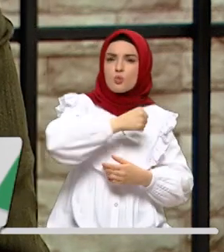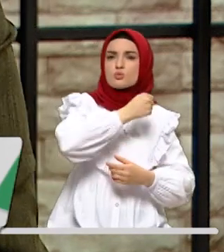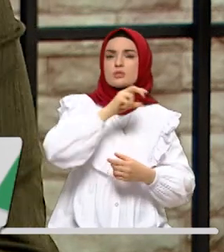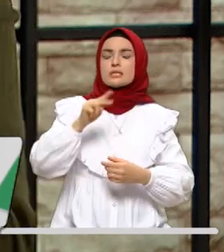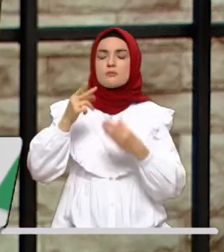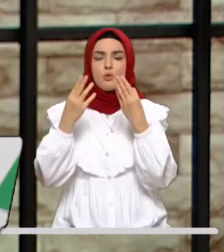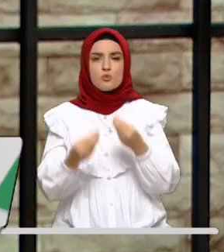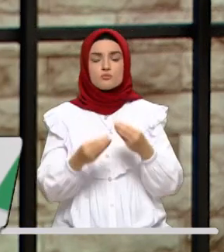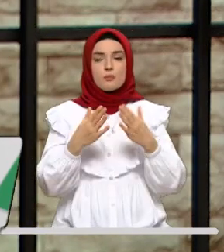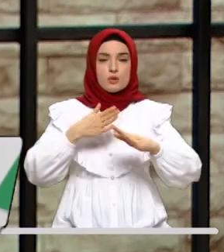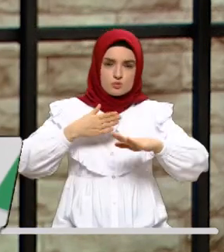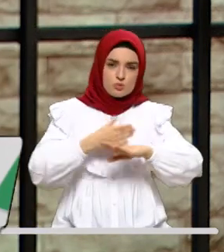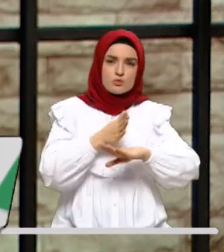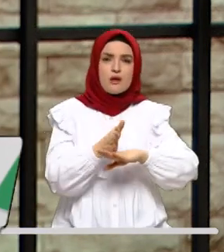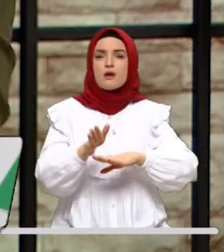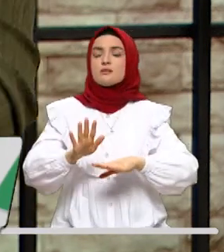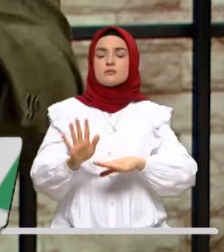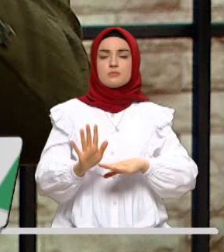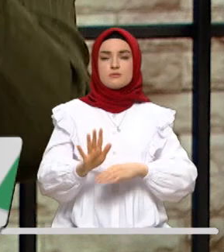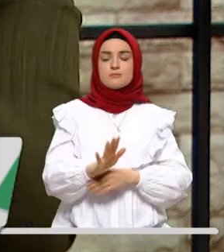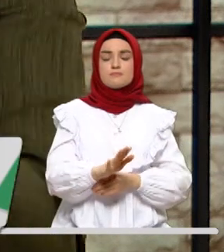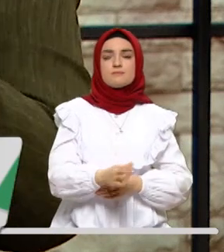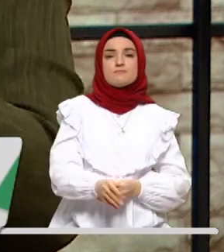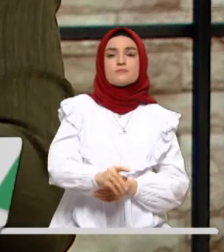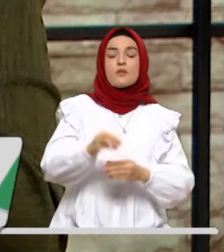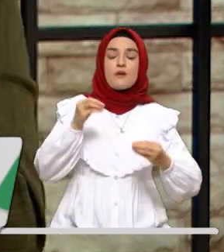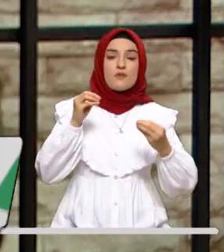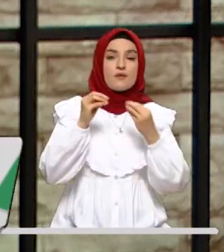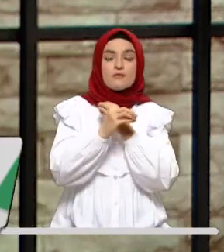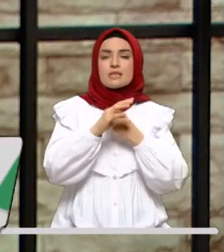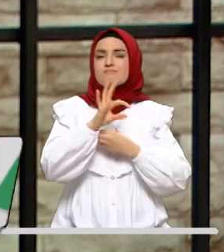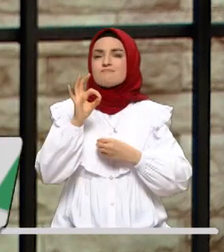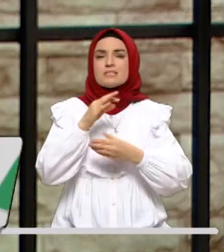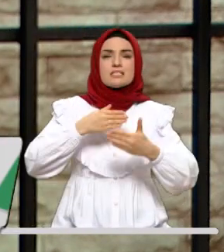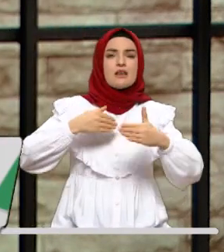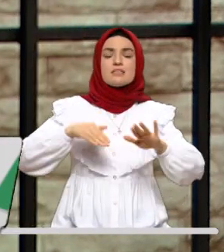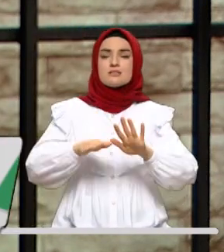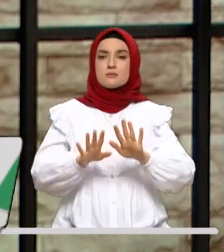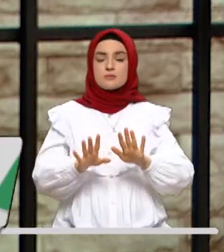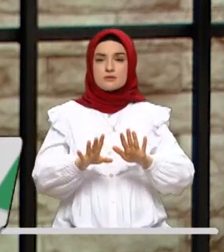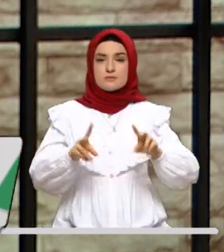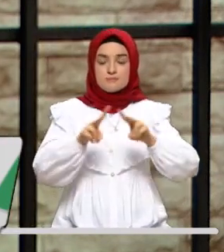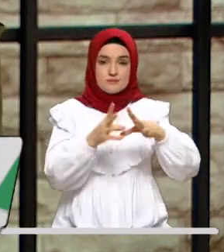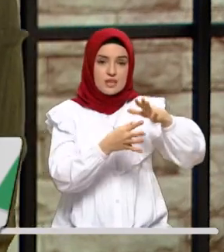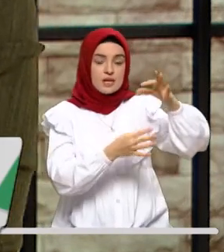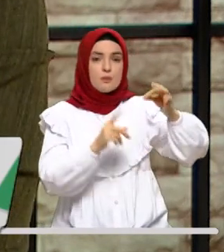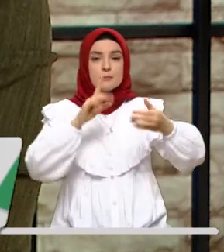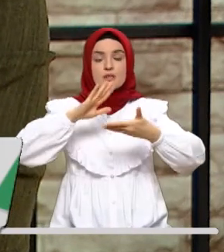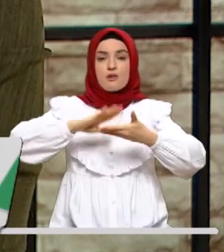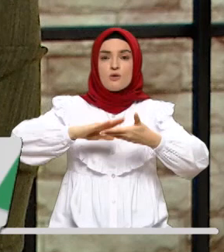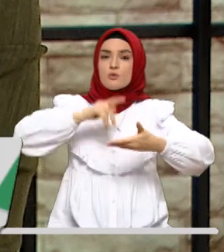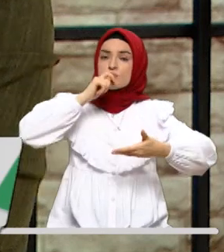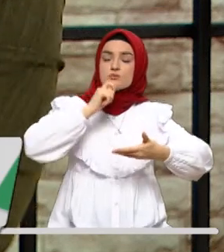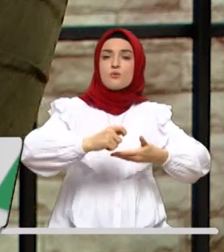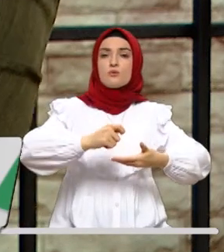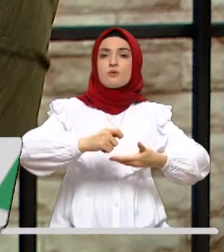doğru olsun. Doğruluktan ayrılmadı. Ahde vefadan hiç ayrılmadı. Mehmet Akif Ersoy bir arkadaşına söz